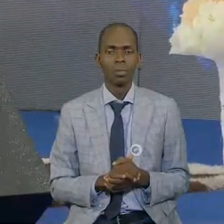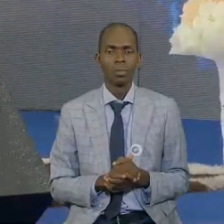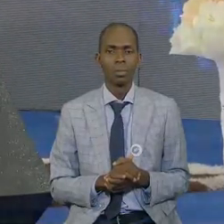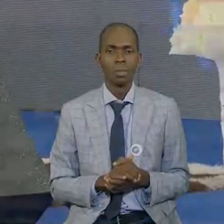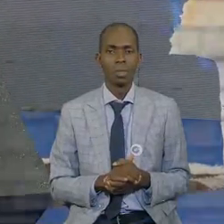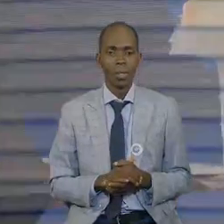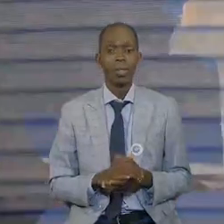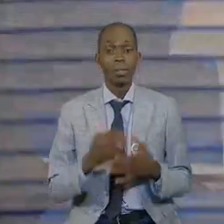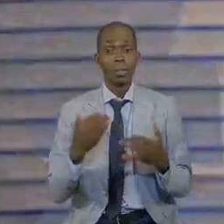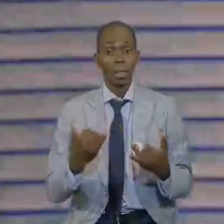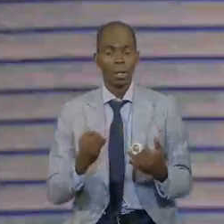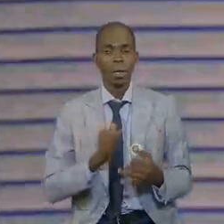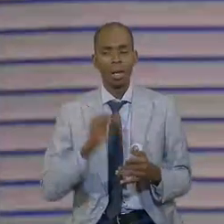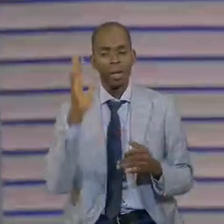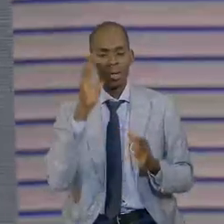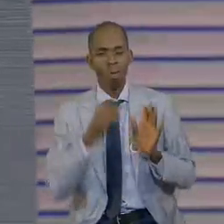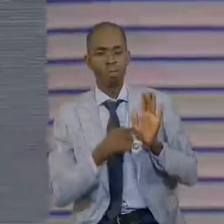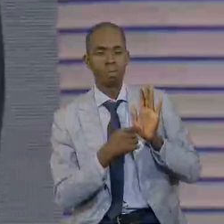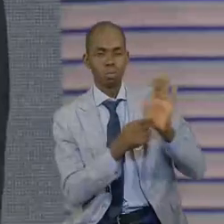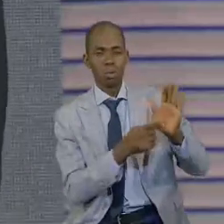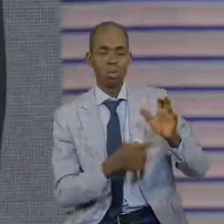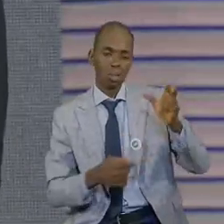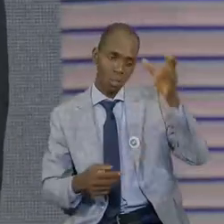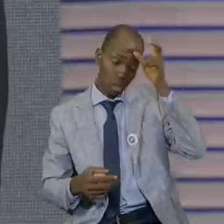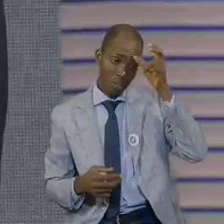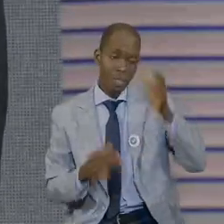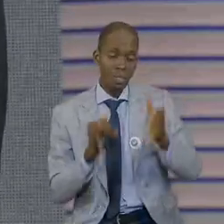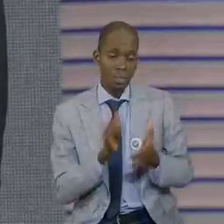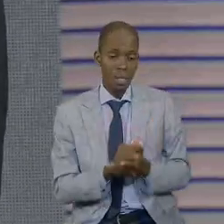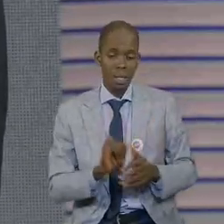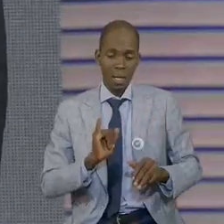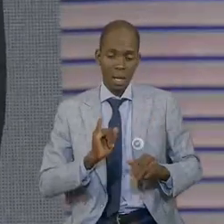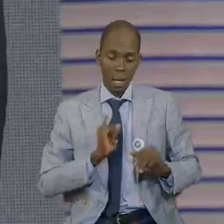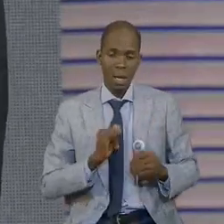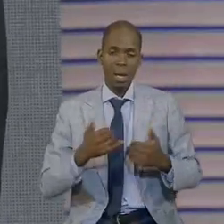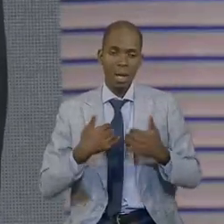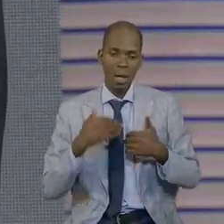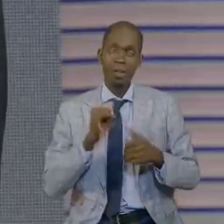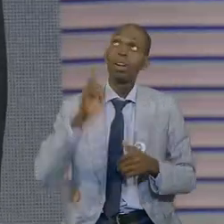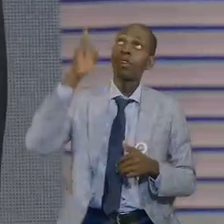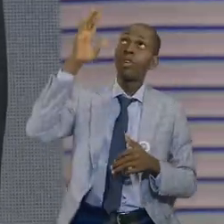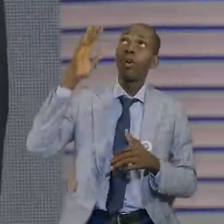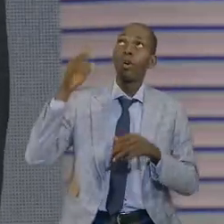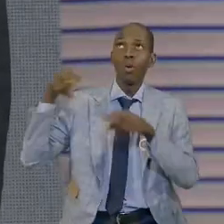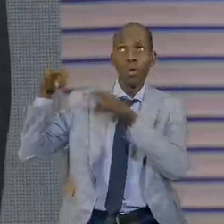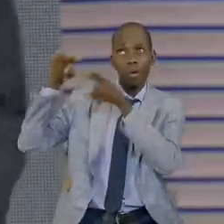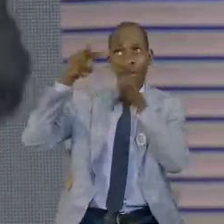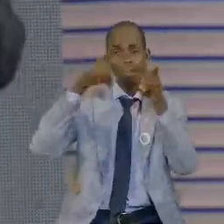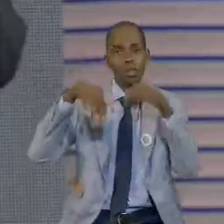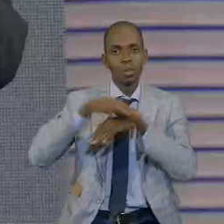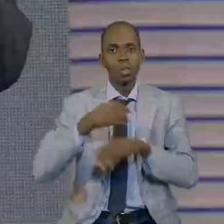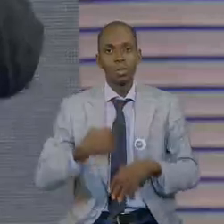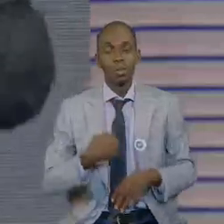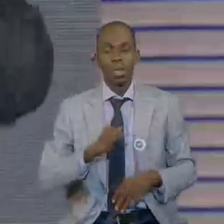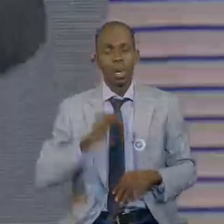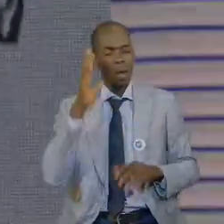show the devil. Je vais montrer au diable I have a God who is watching over que j'ai un Dieu qui veille sur moi. I show the devil that